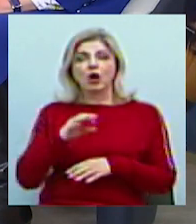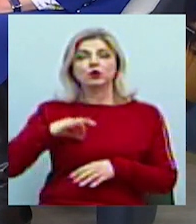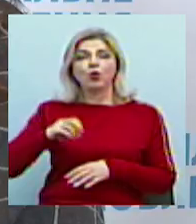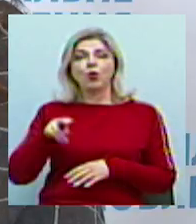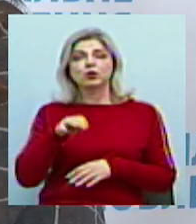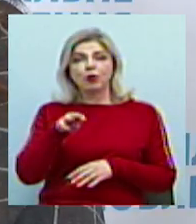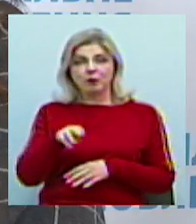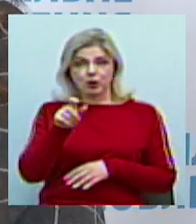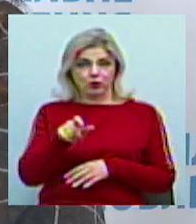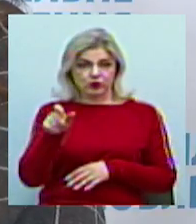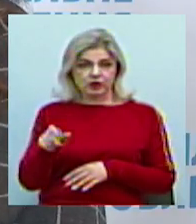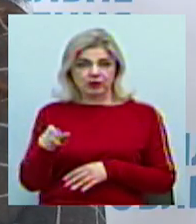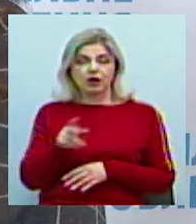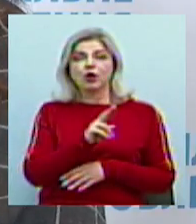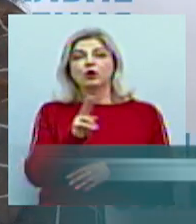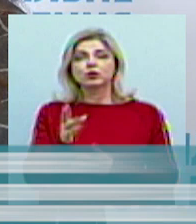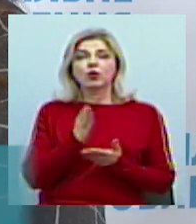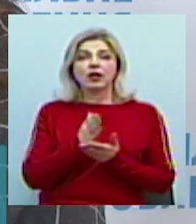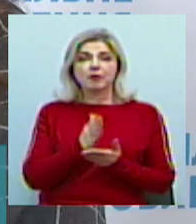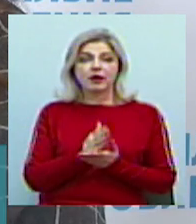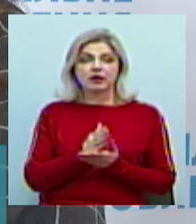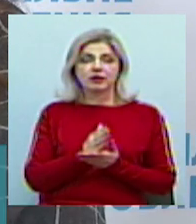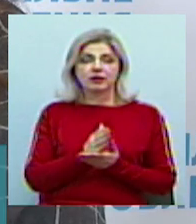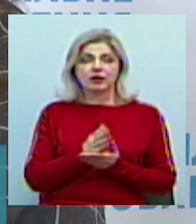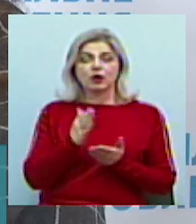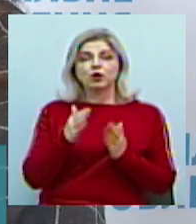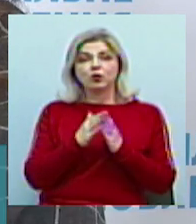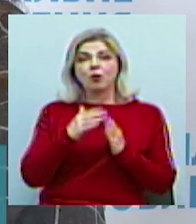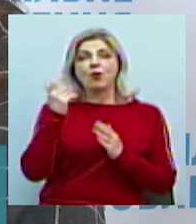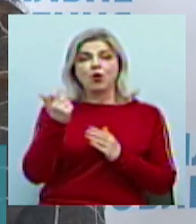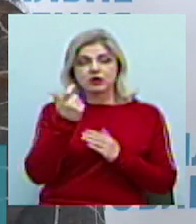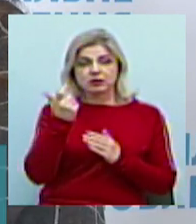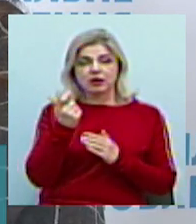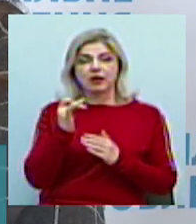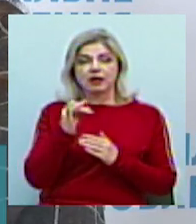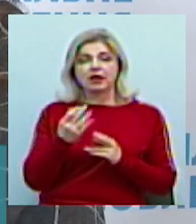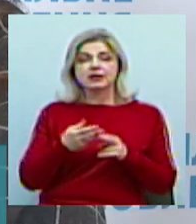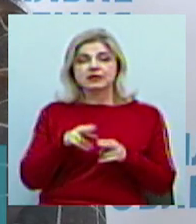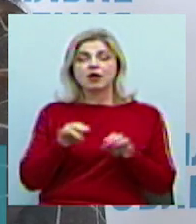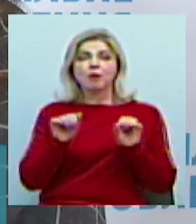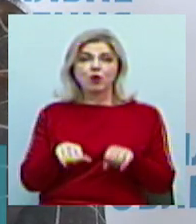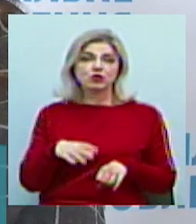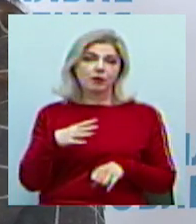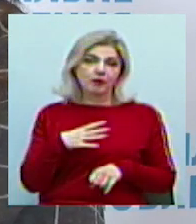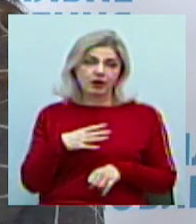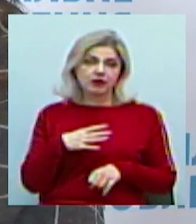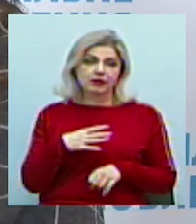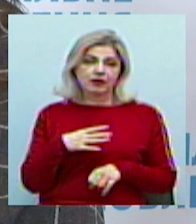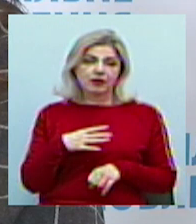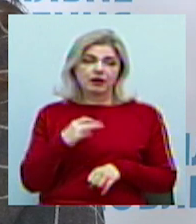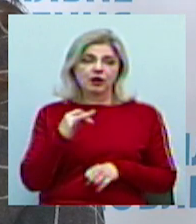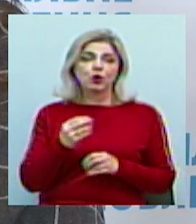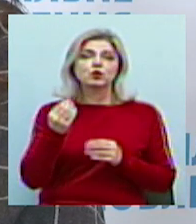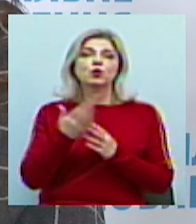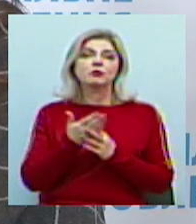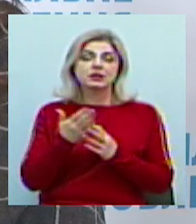деякі мають члени сімей домогосподарства. Але хочу сказати, що також це можуть бути і багатодітні сім'ї, в